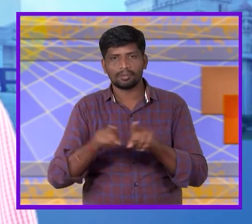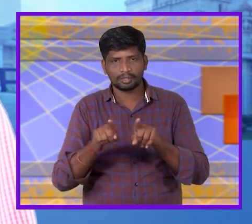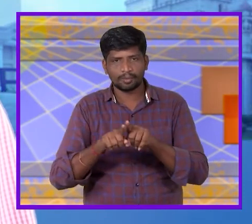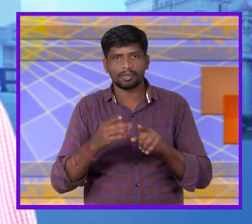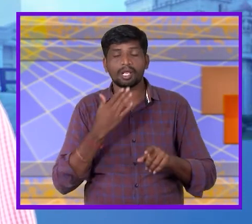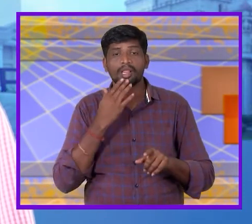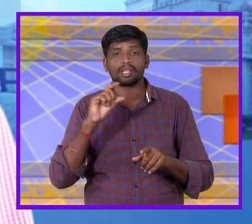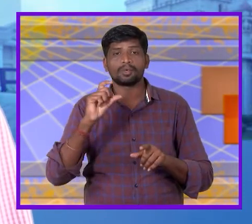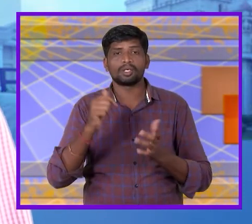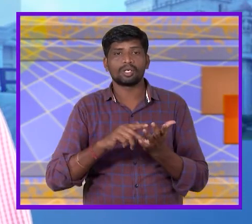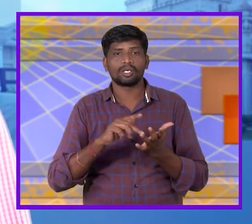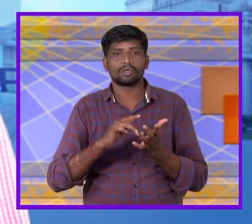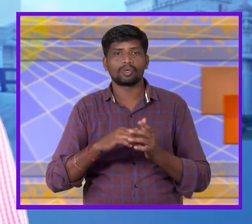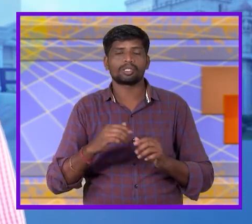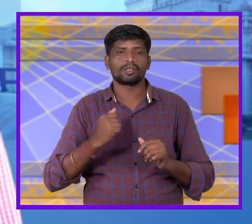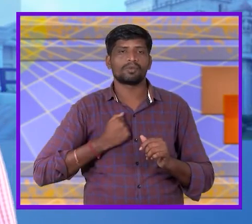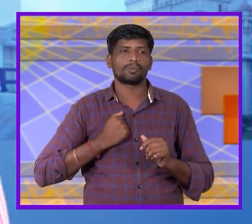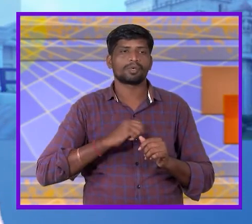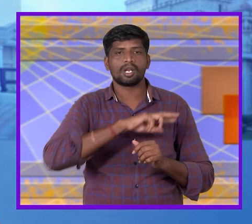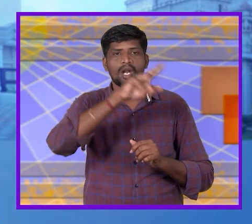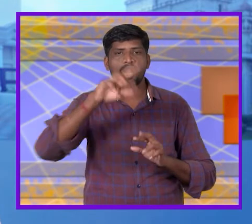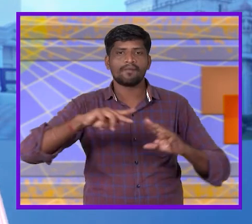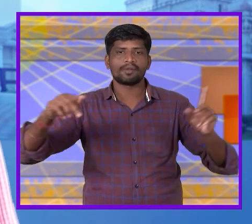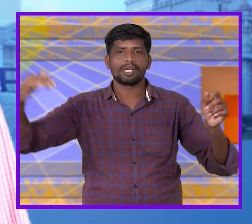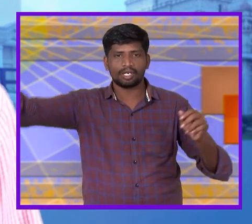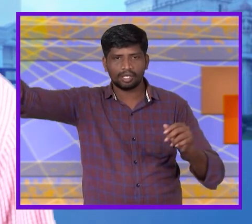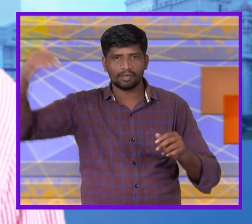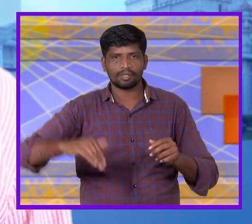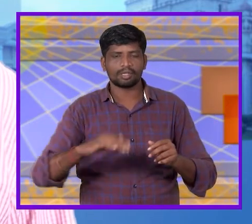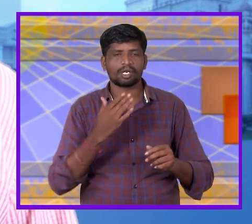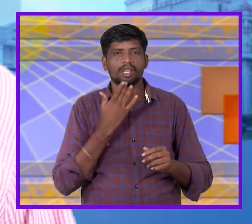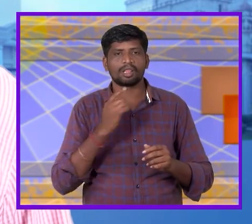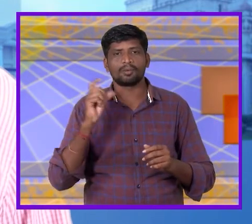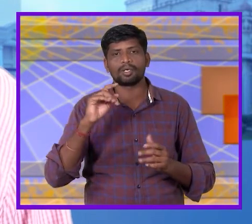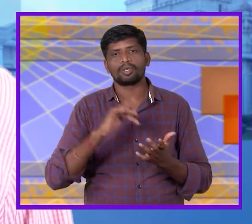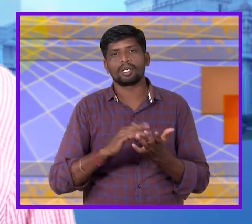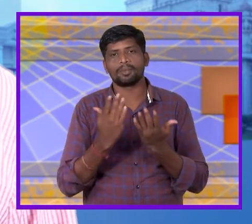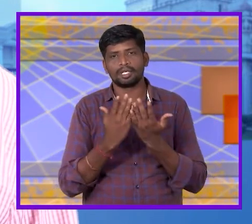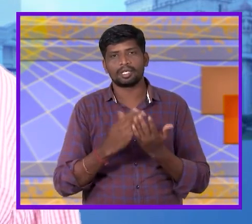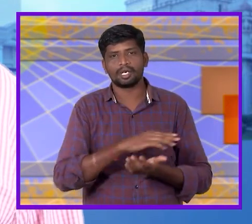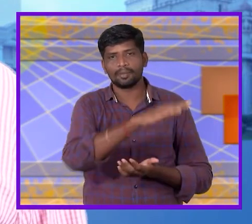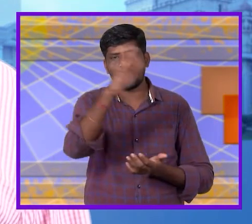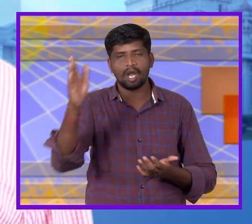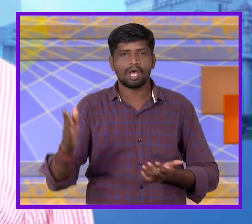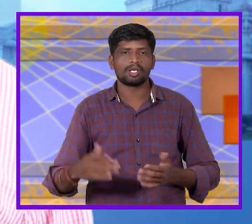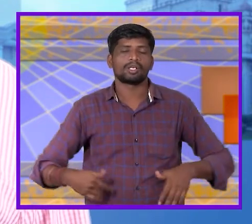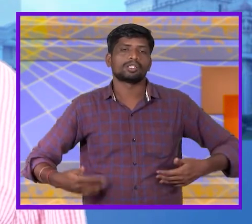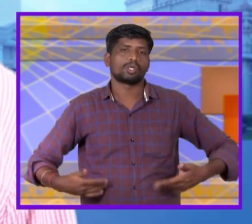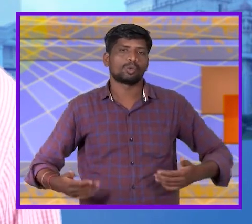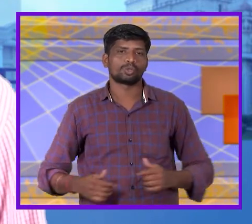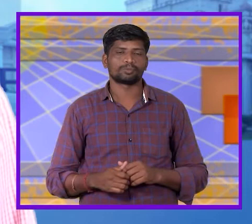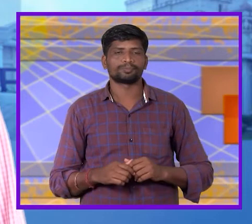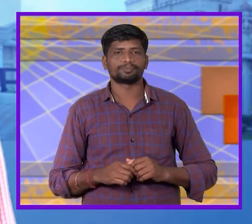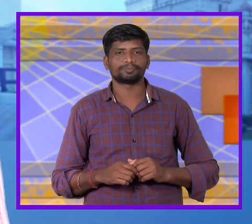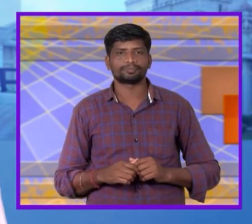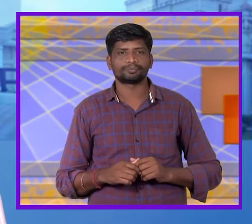இன்றைக்கு நம்முடைய தஞ்சாவூர் தமிழ் பல்கலைக்கழகத்திலே வந்து கல்வி கற்கிறார்கள் என்பது இது நமக்கெல்லாம் மிகுந்த ஒரு பெருமையான ஒரு